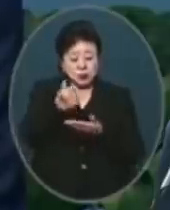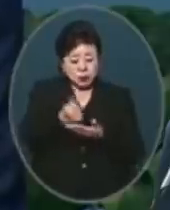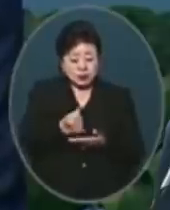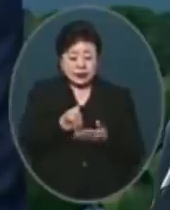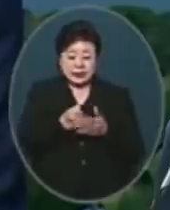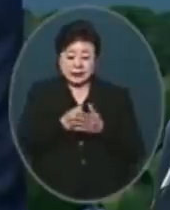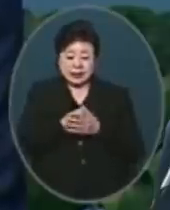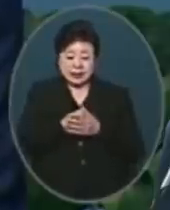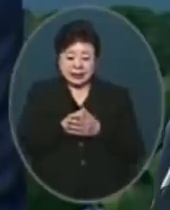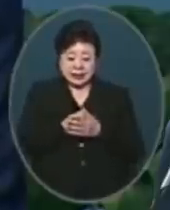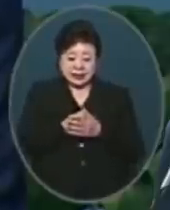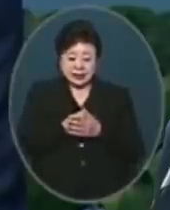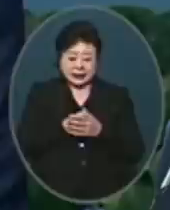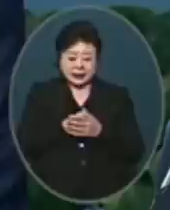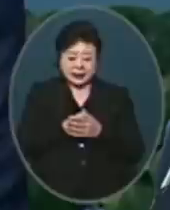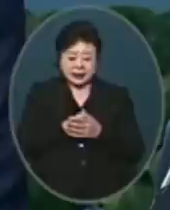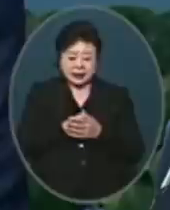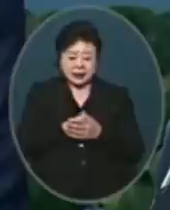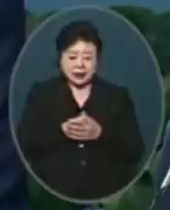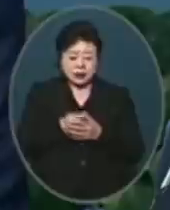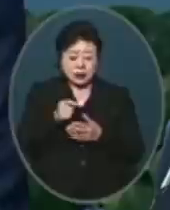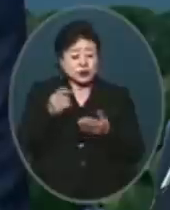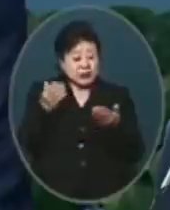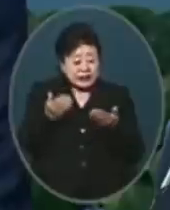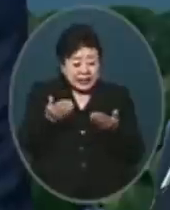모셨으므로 모든 일에